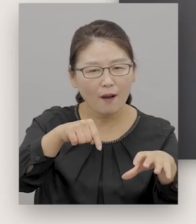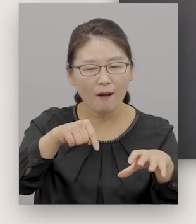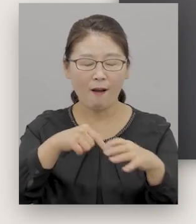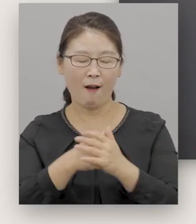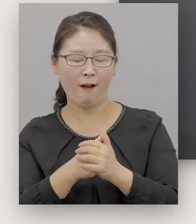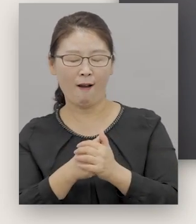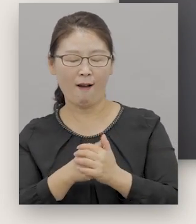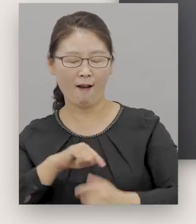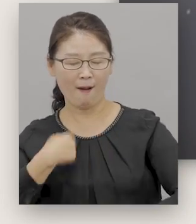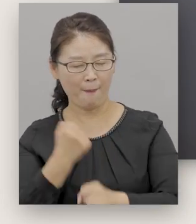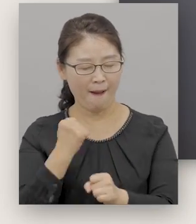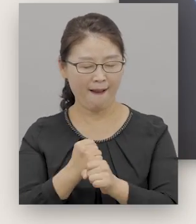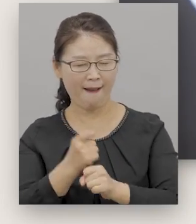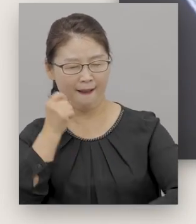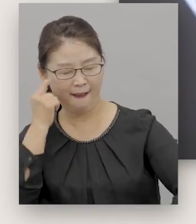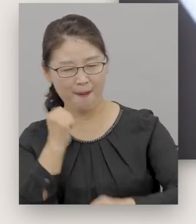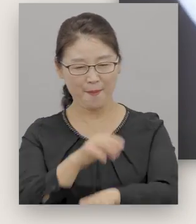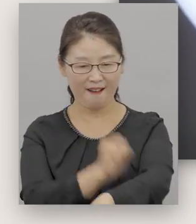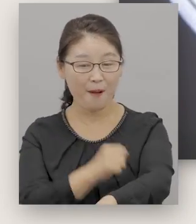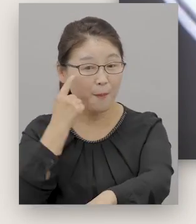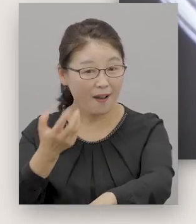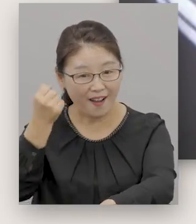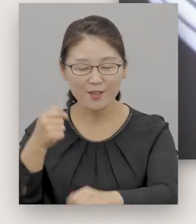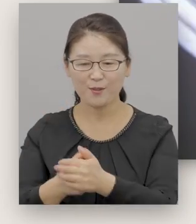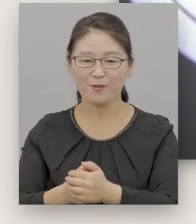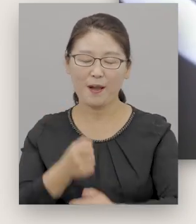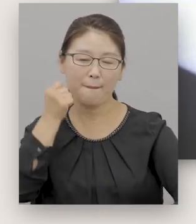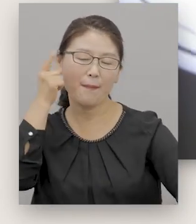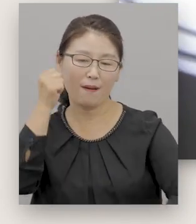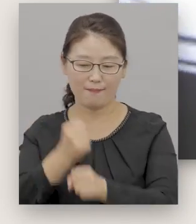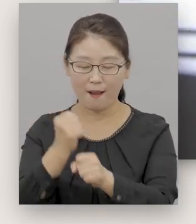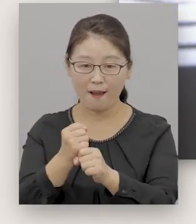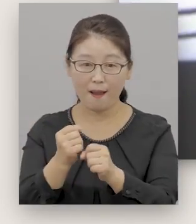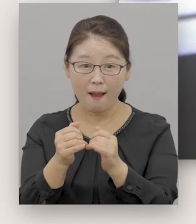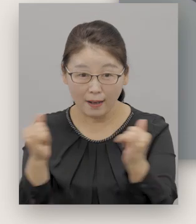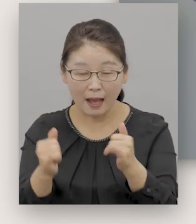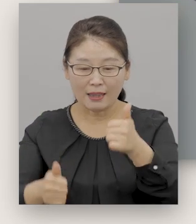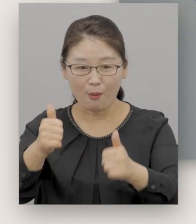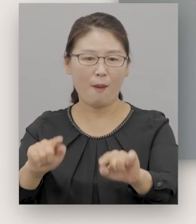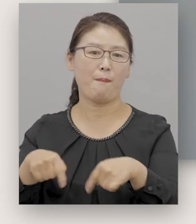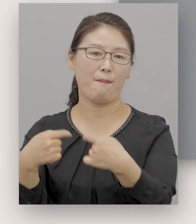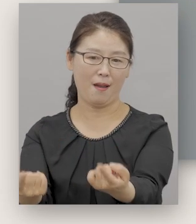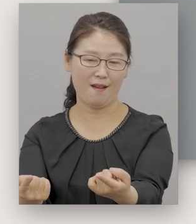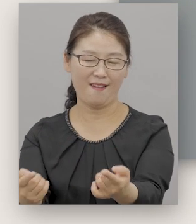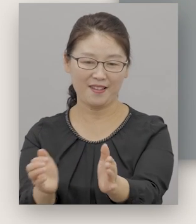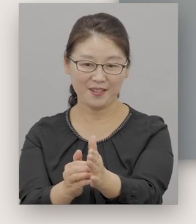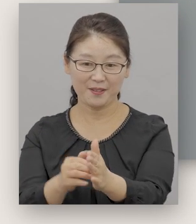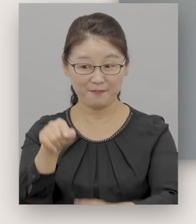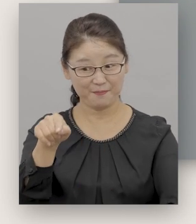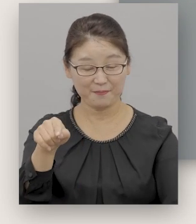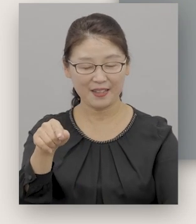하게 되고 래핑 콩크르라는 발명가 대회의 그 박람회에 출품을 하게 됩니다. 이제 여기 보이시는 것이 이제